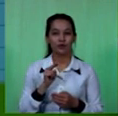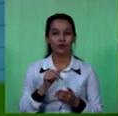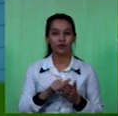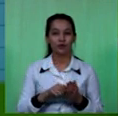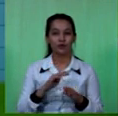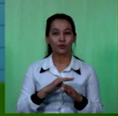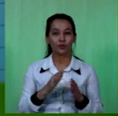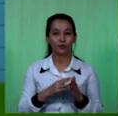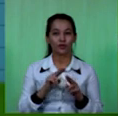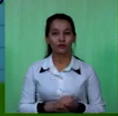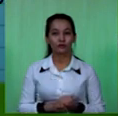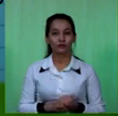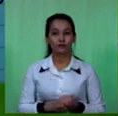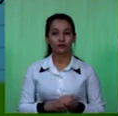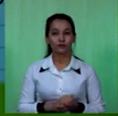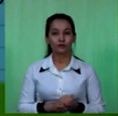2619 ga teng.